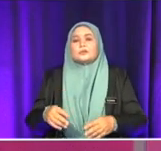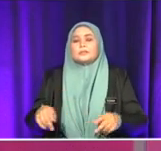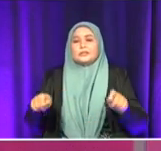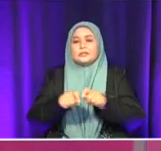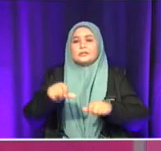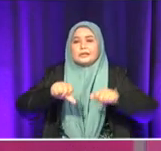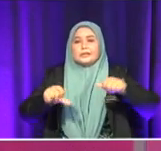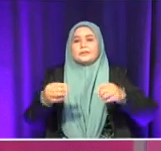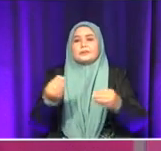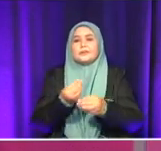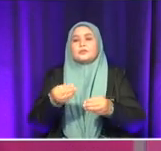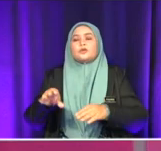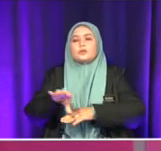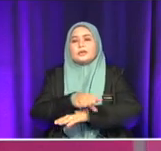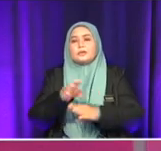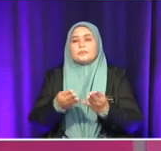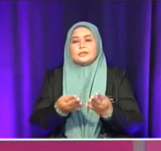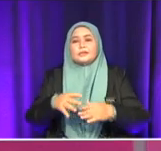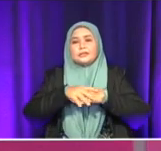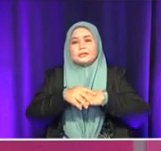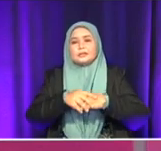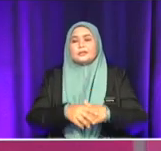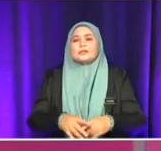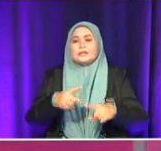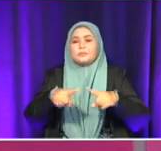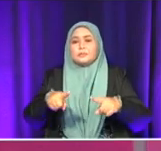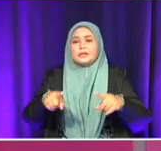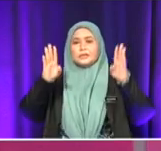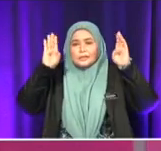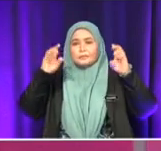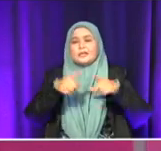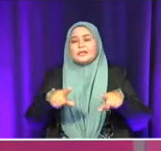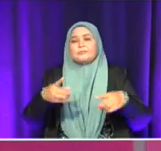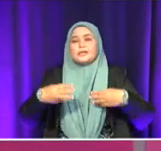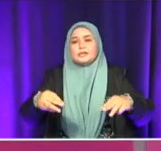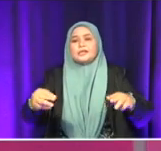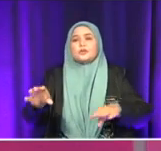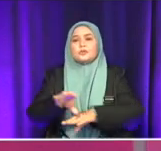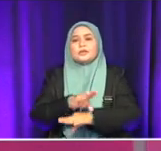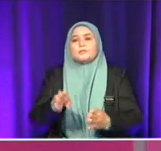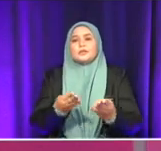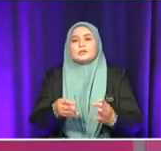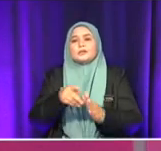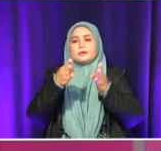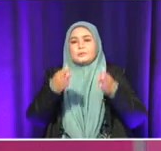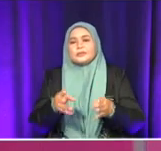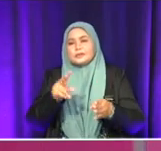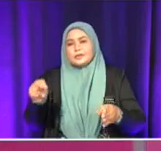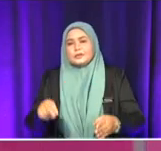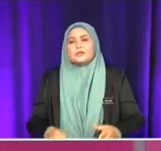Inggris tetapi subjek bagi subjek yang lain masih lagi menggunakan bahasa kebahasaan Oke seterusnya